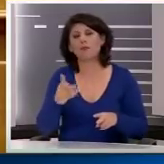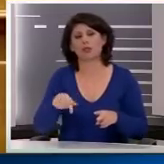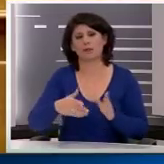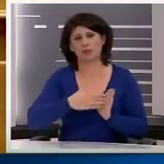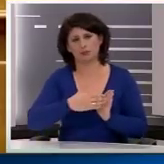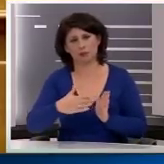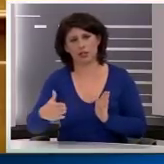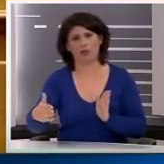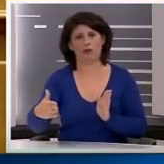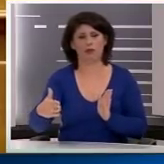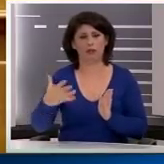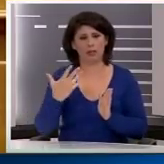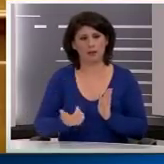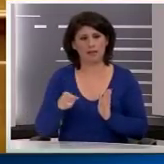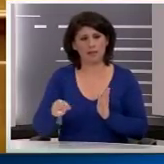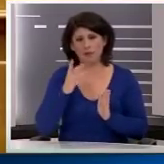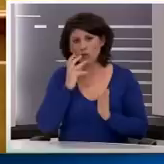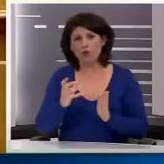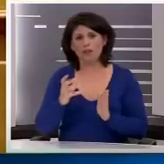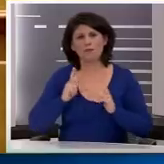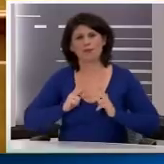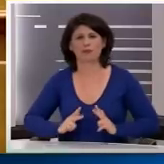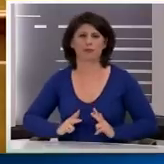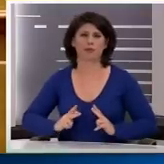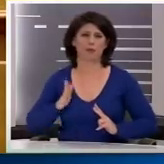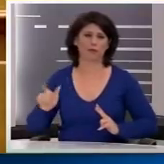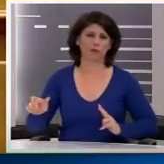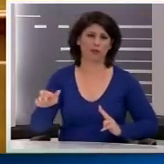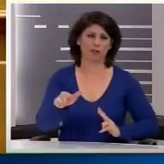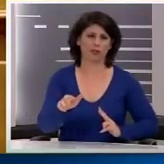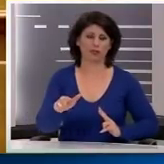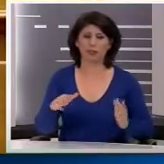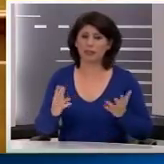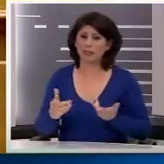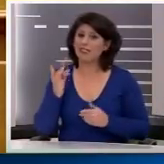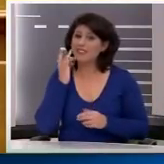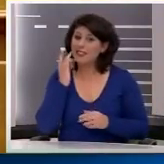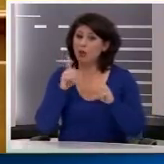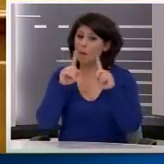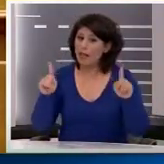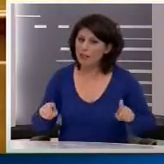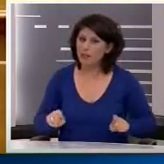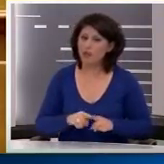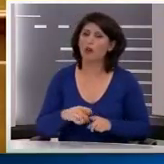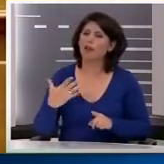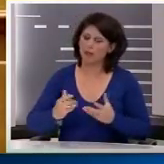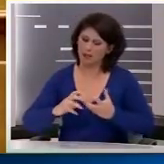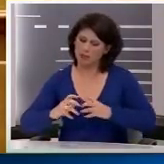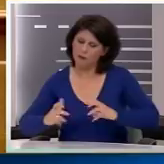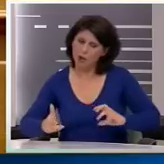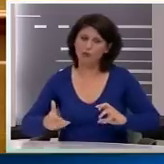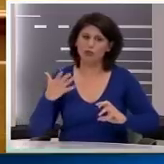την περίοδο να υπάρξει εκεί μια σοβαρή ανακούφιση. Γιατί ήταν σκληρό το πλαίσιο, υπήρχαν